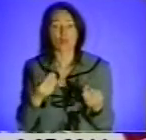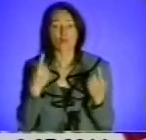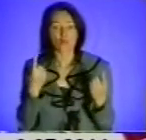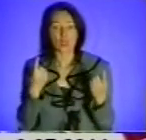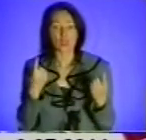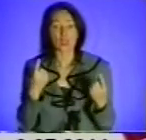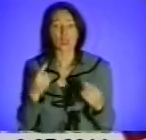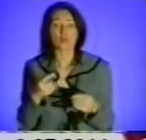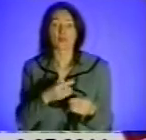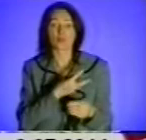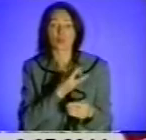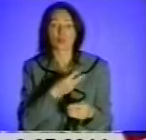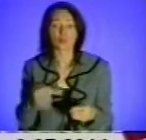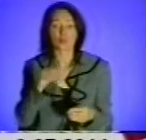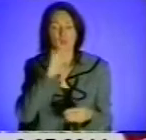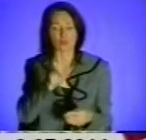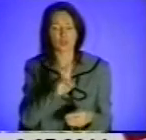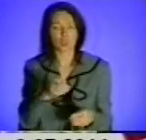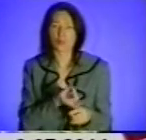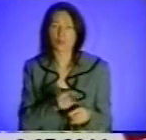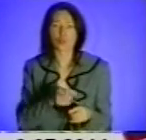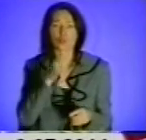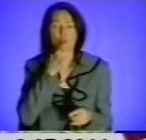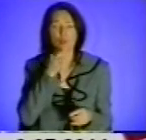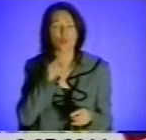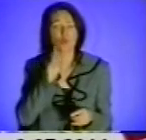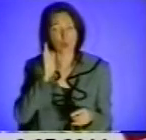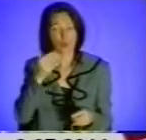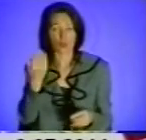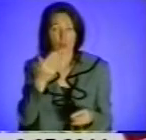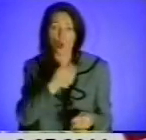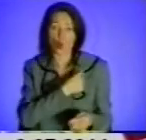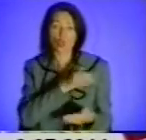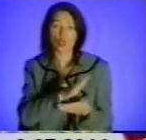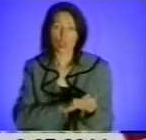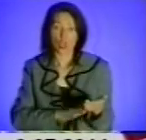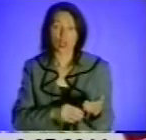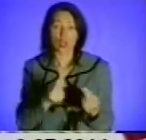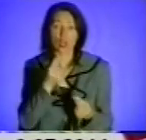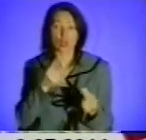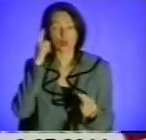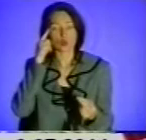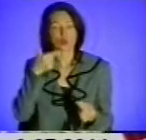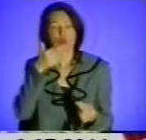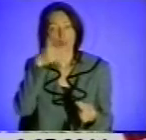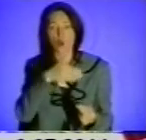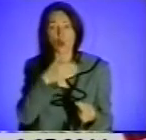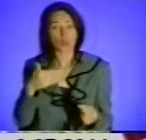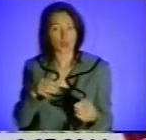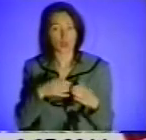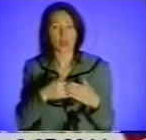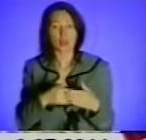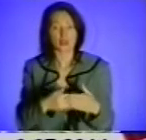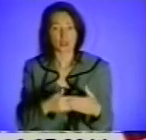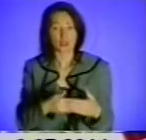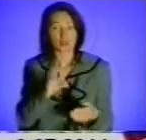Тому що священикам це дуже сподобалось, священики в майбутньому хочуть далі грати. Я думаю, що і греко-католицька громада теж, священики